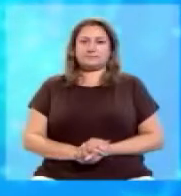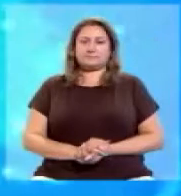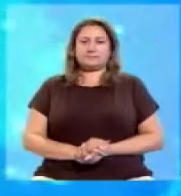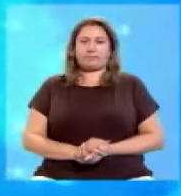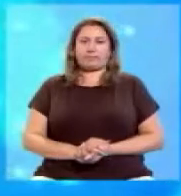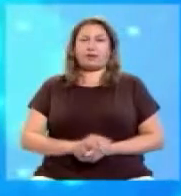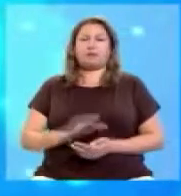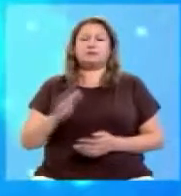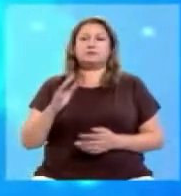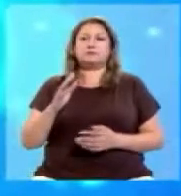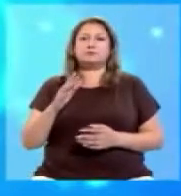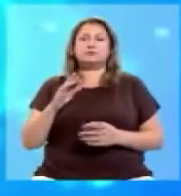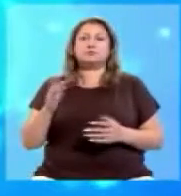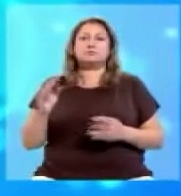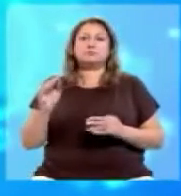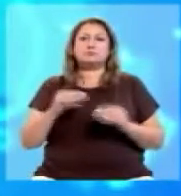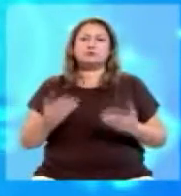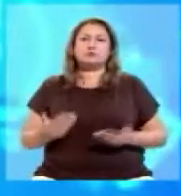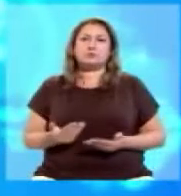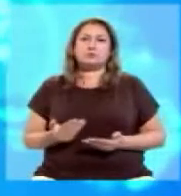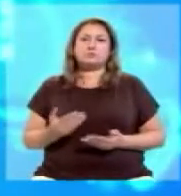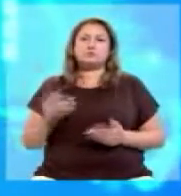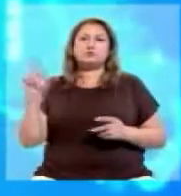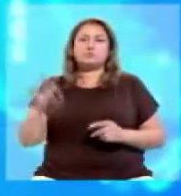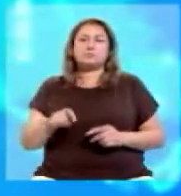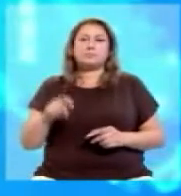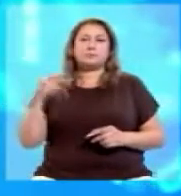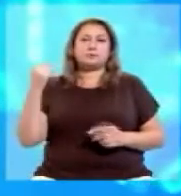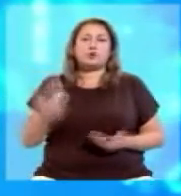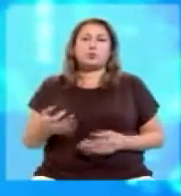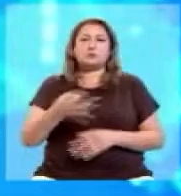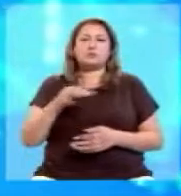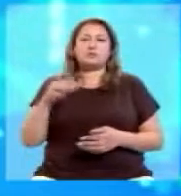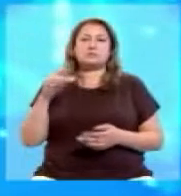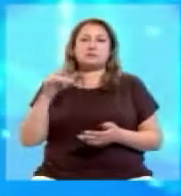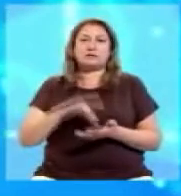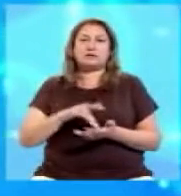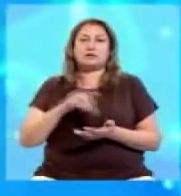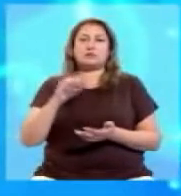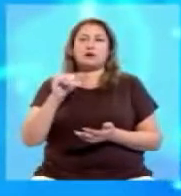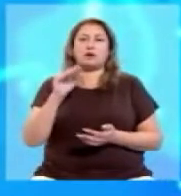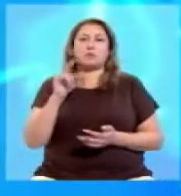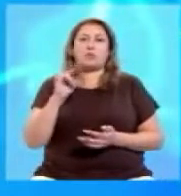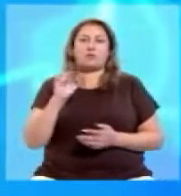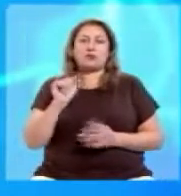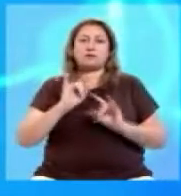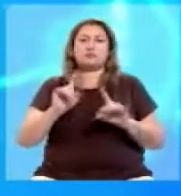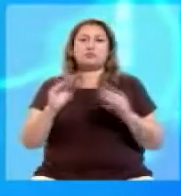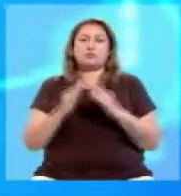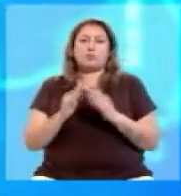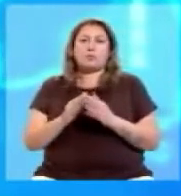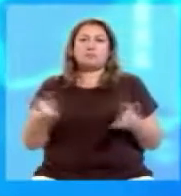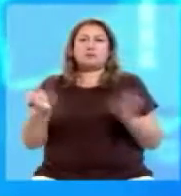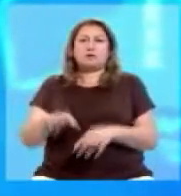Қостанайдағы баспана дауы президентке дейін жетті. Облыс орталығының тұрғыны Елена Шарафуддинова әкесінен қалған үйді біреулер жалған құжат